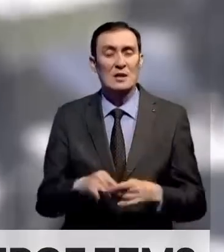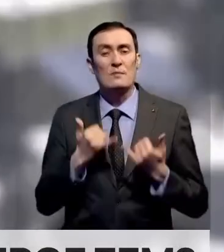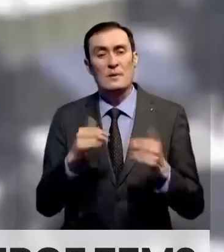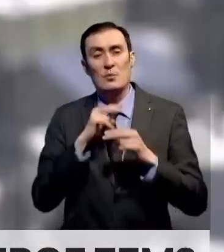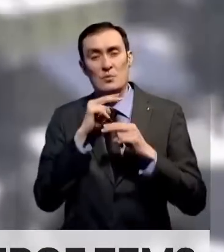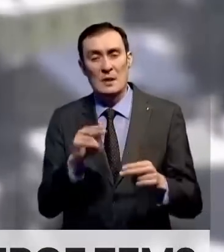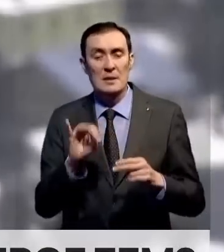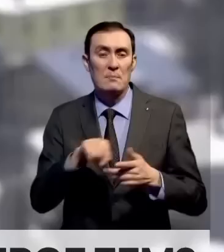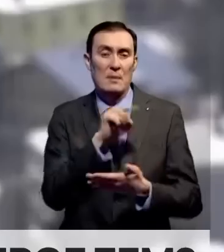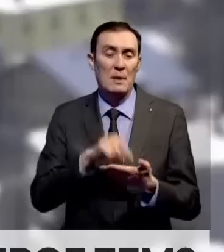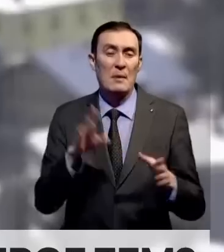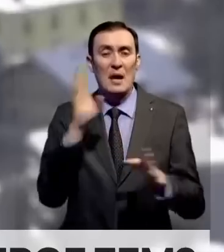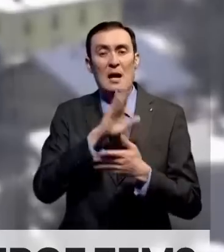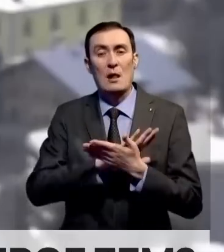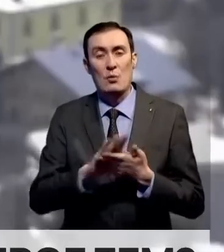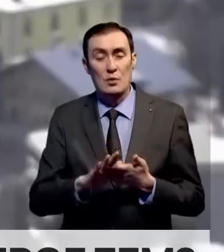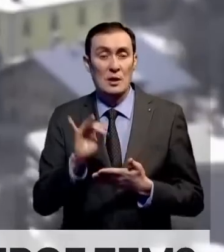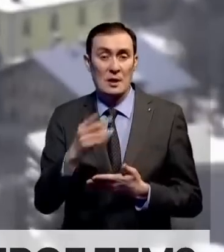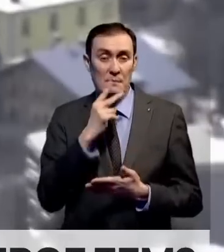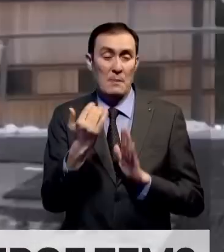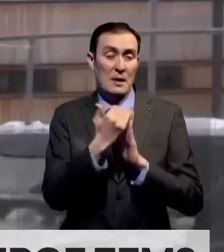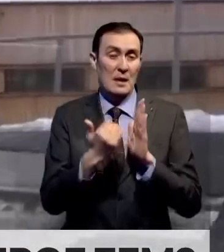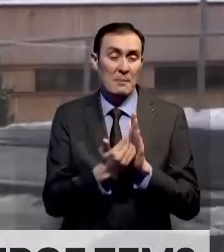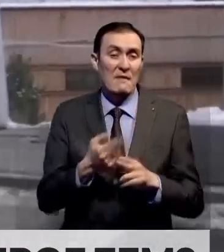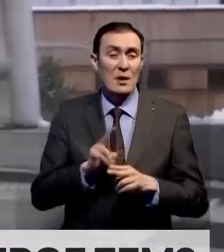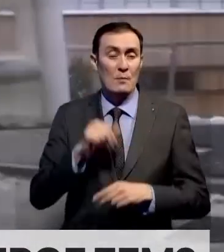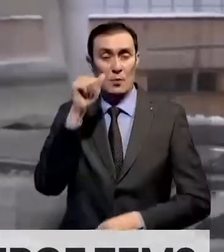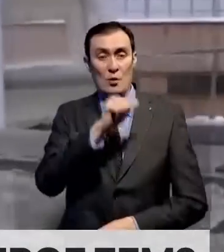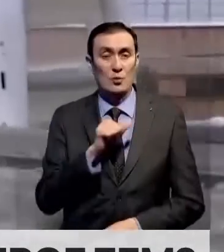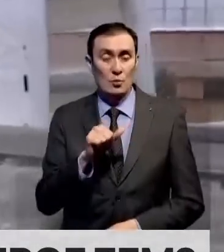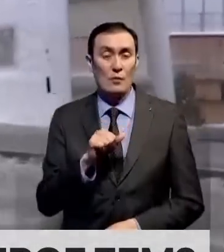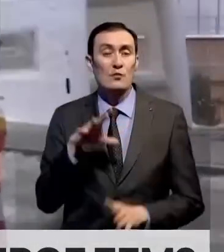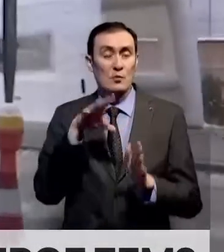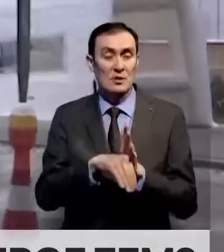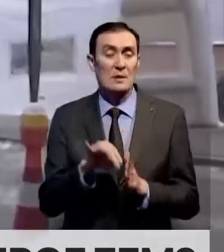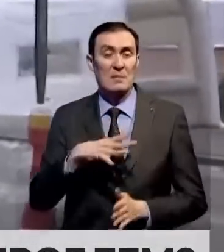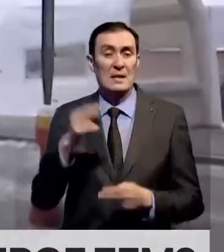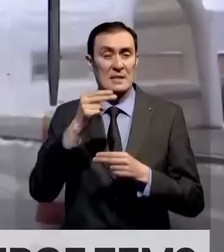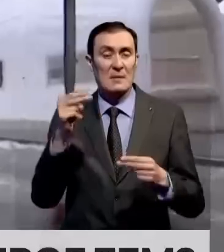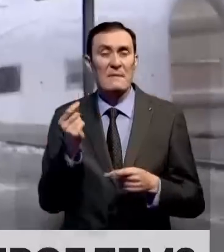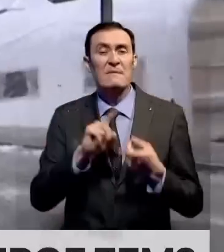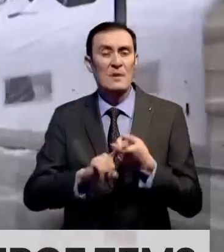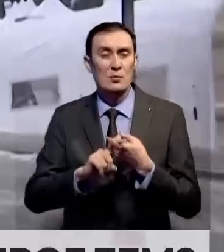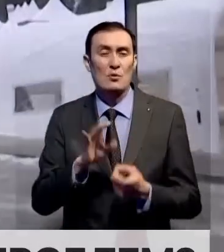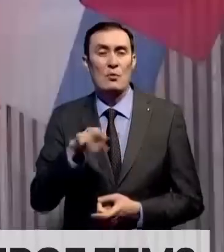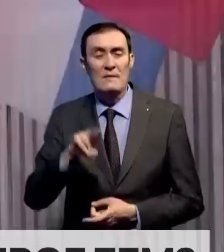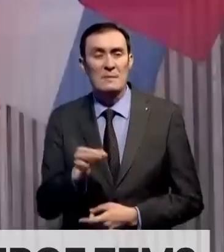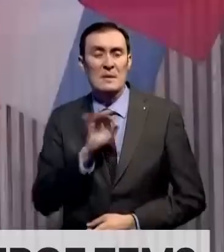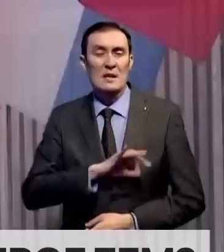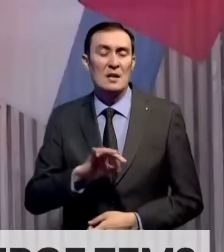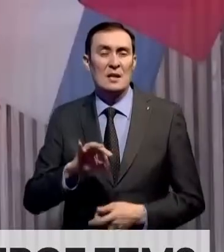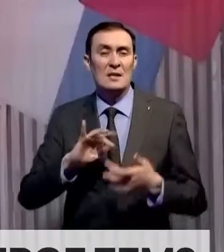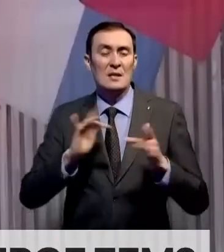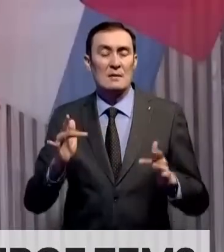много внимания уделяет проблемам экологии. И судя по программе этого года, где в том числе значились темы коронавируса, применение